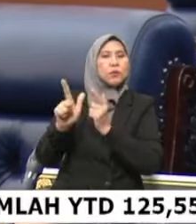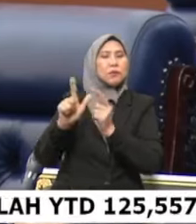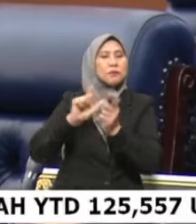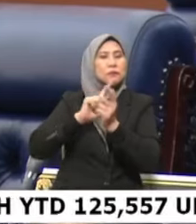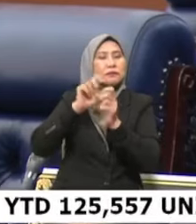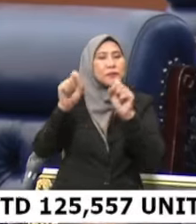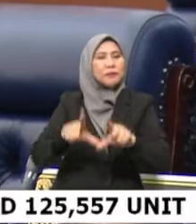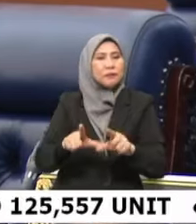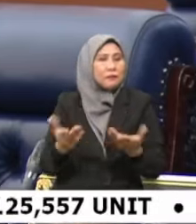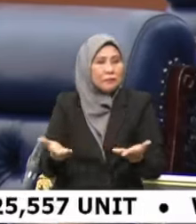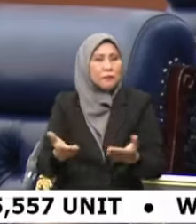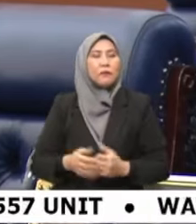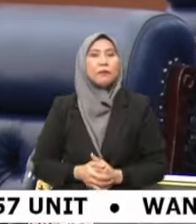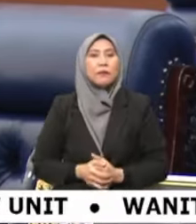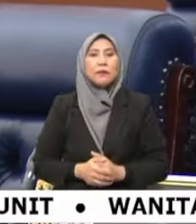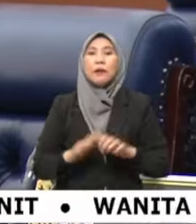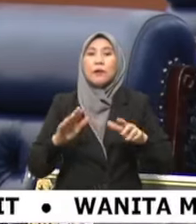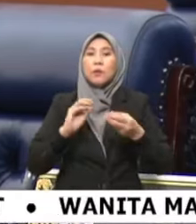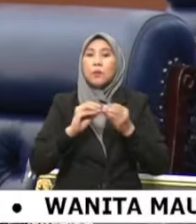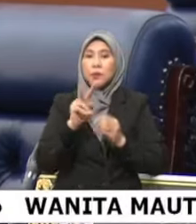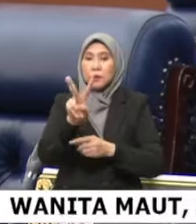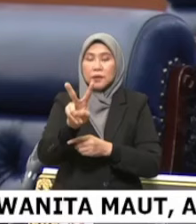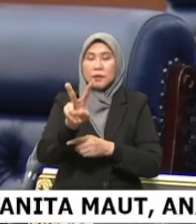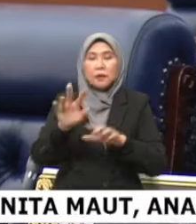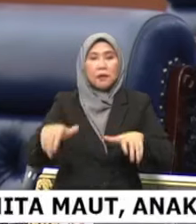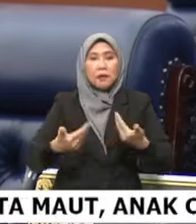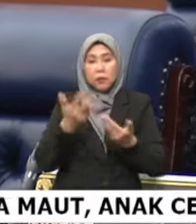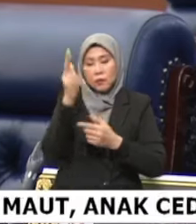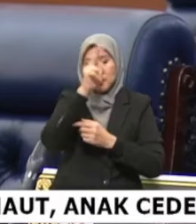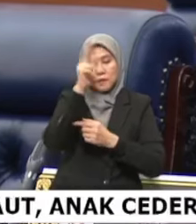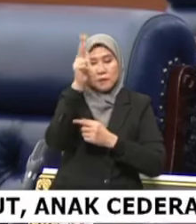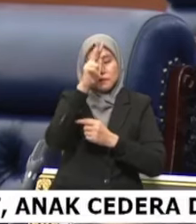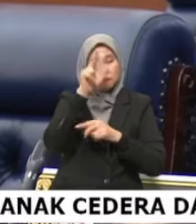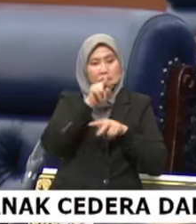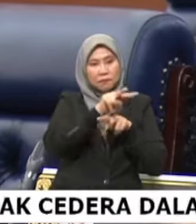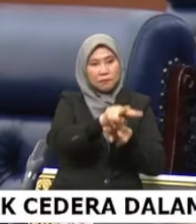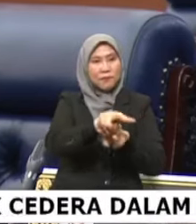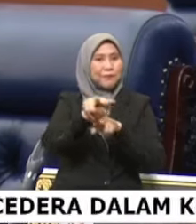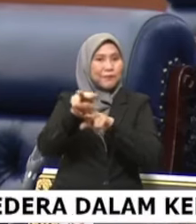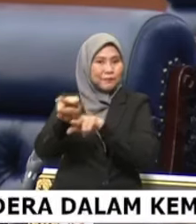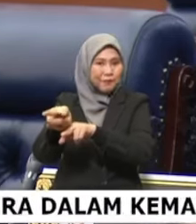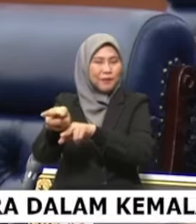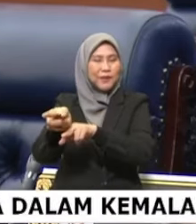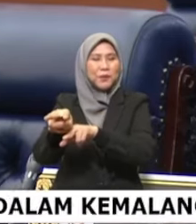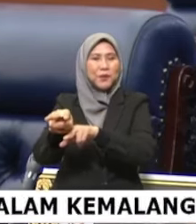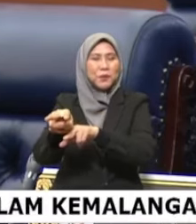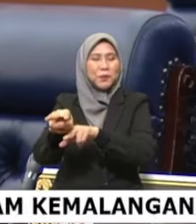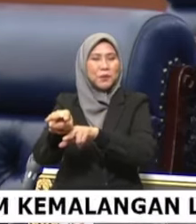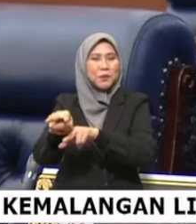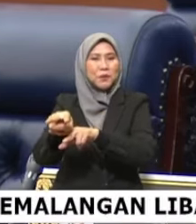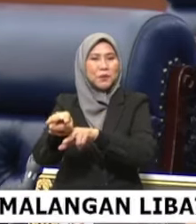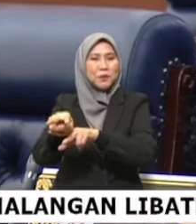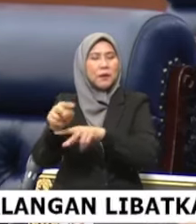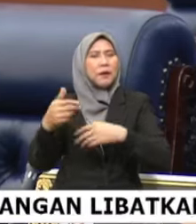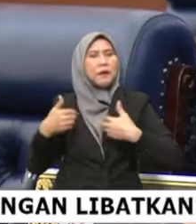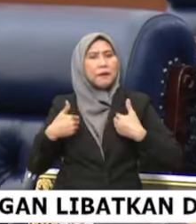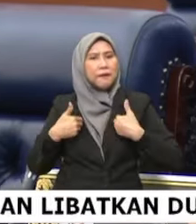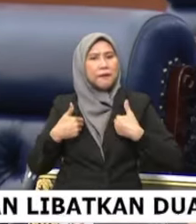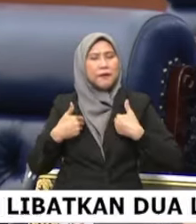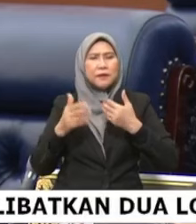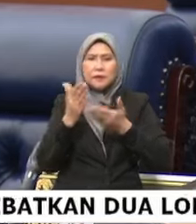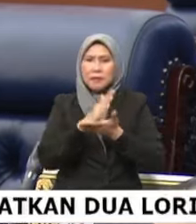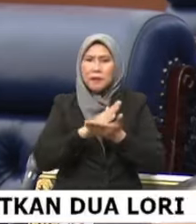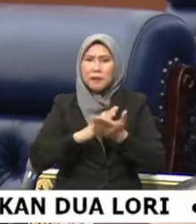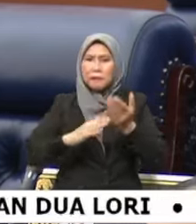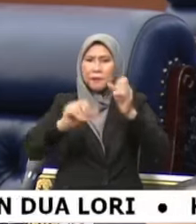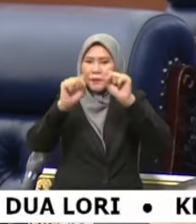kedua, bagaimanakah kerajaan memastikan atau cara pemantauan oleh pihak kementerian bahawa ada terdapat pensijilan